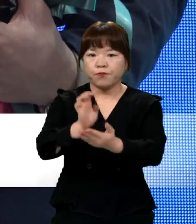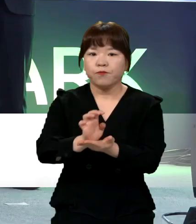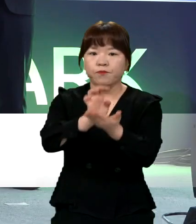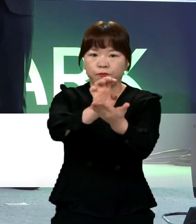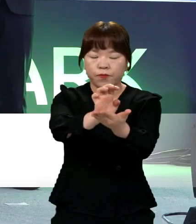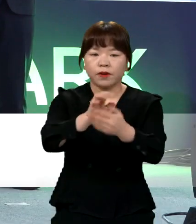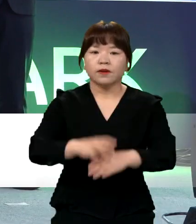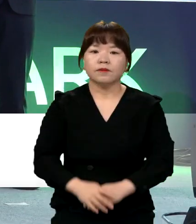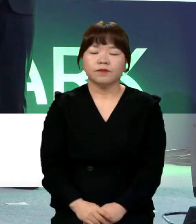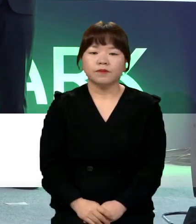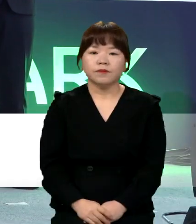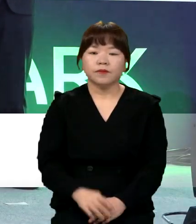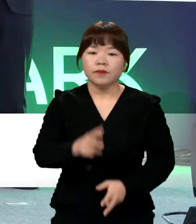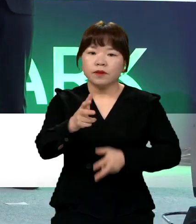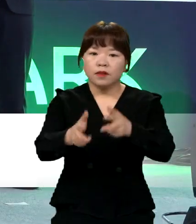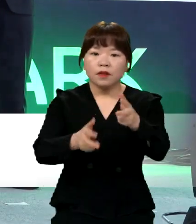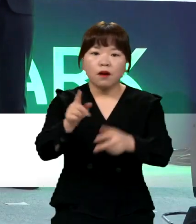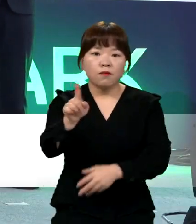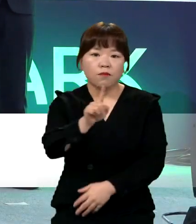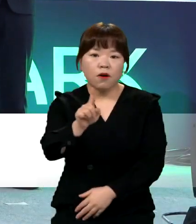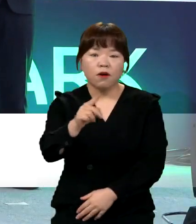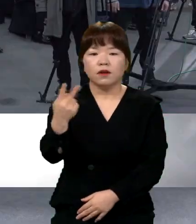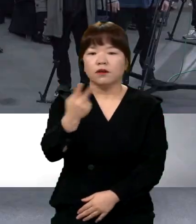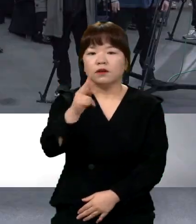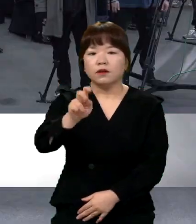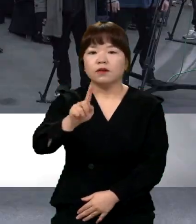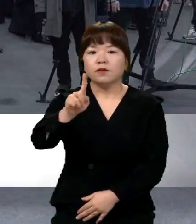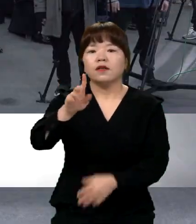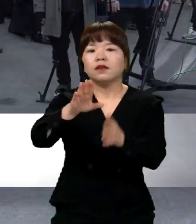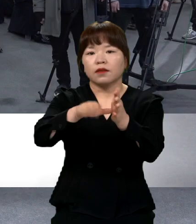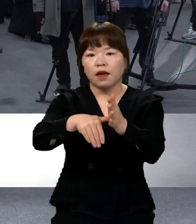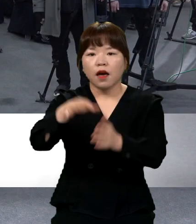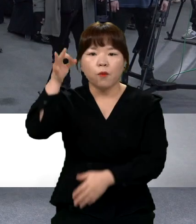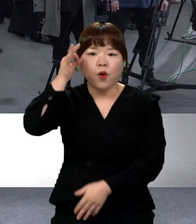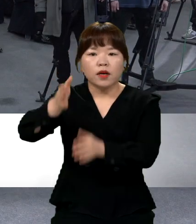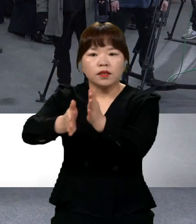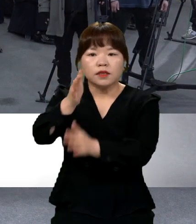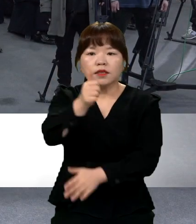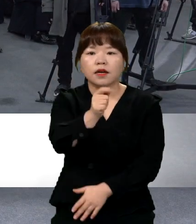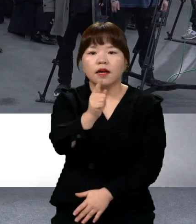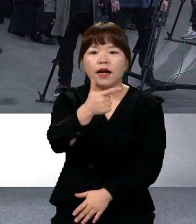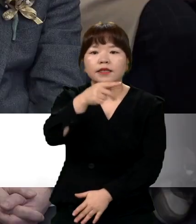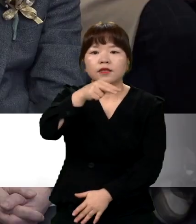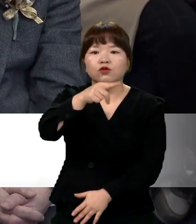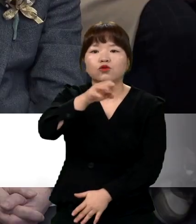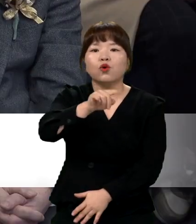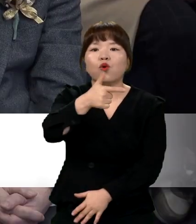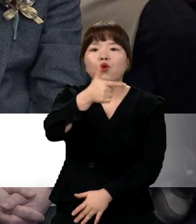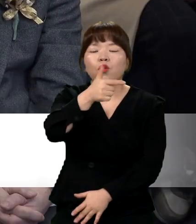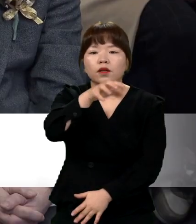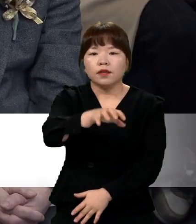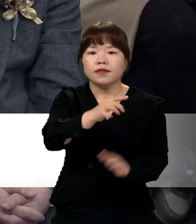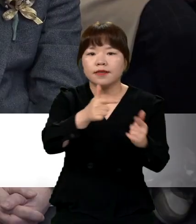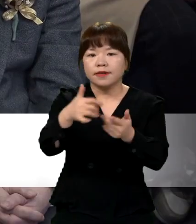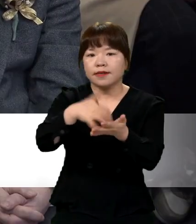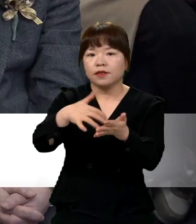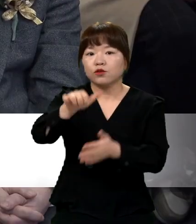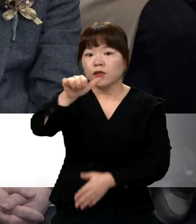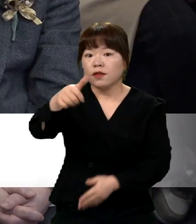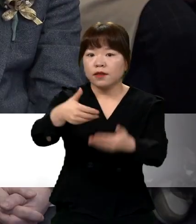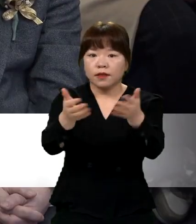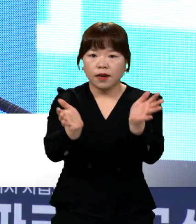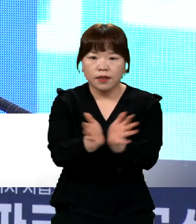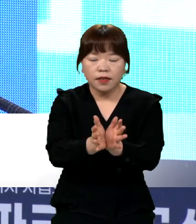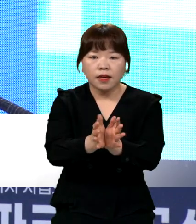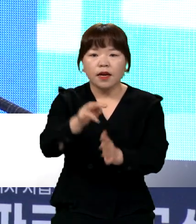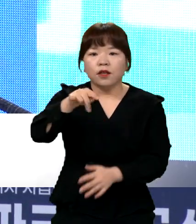감사패를 수여했습니다. 이번 사업은 2021년 포항시와 한수원 등 5개 기관 간 포항